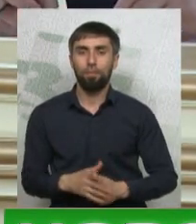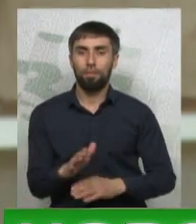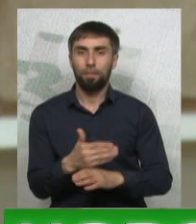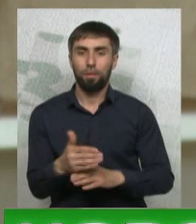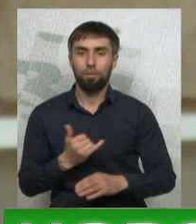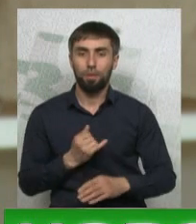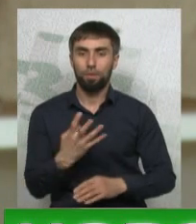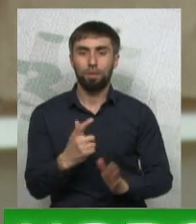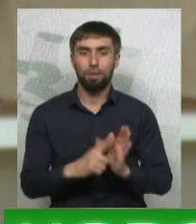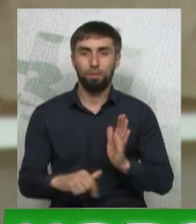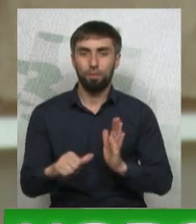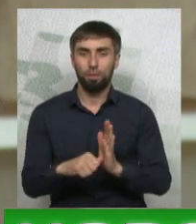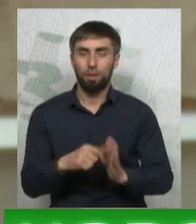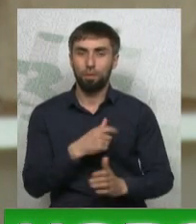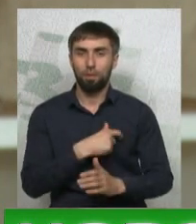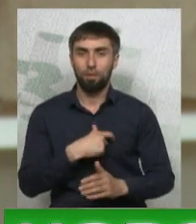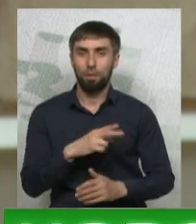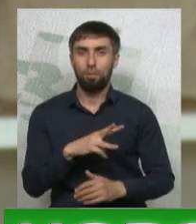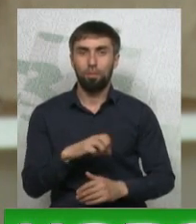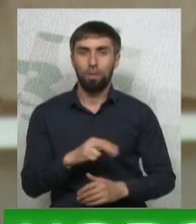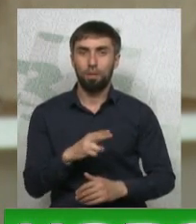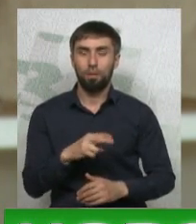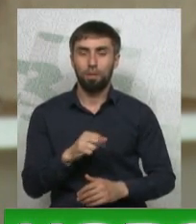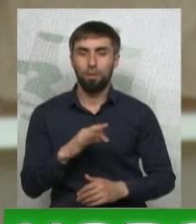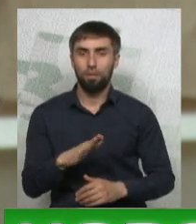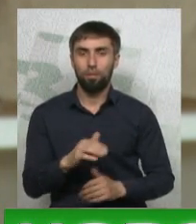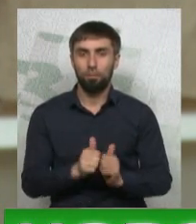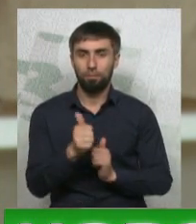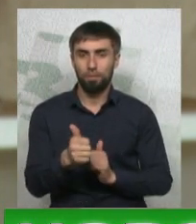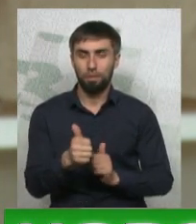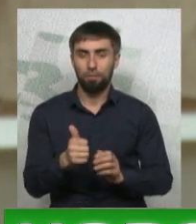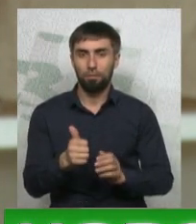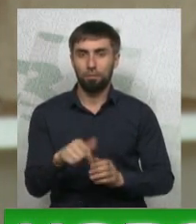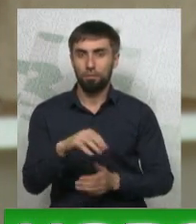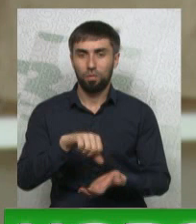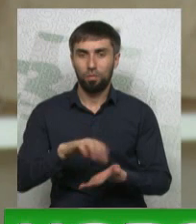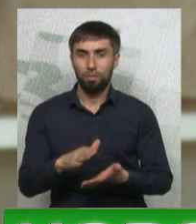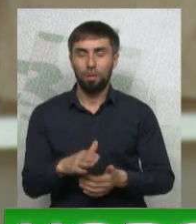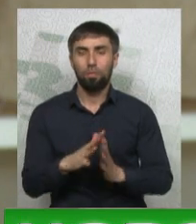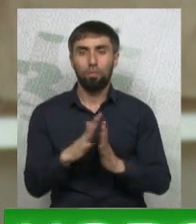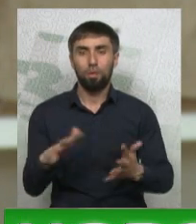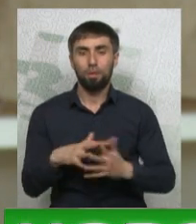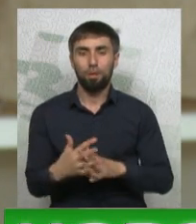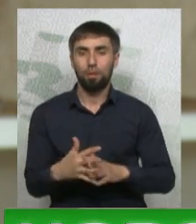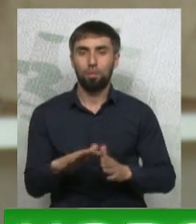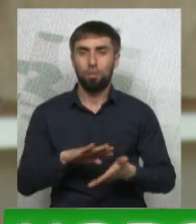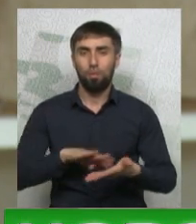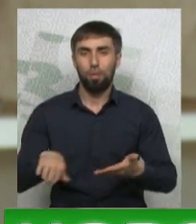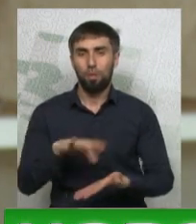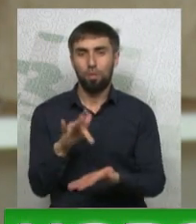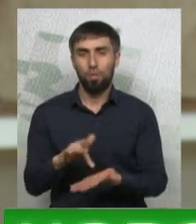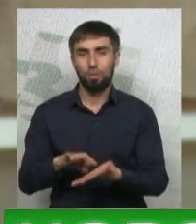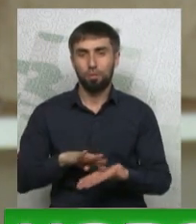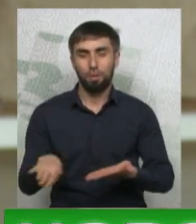у нас 476 депутатских мандатов. В больших, крупных у нас населенных пунктах, кроме городов, я имею в